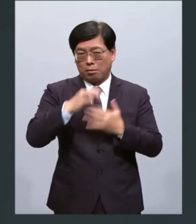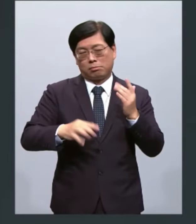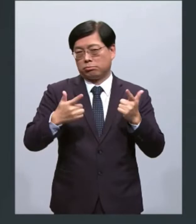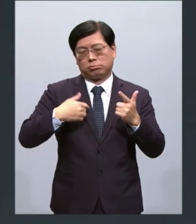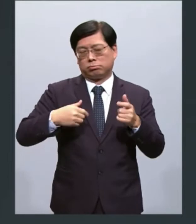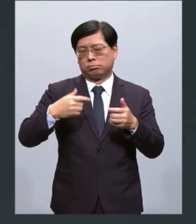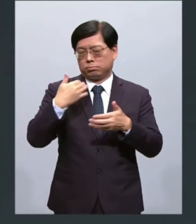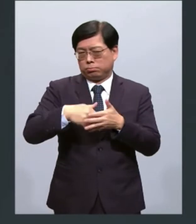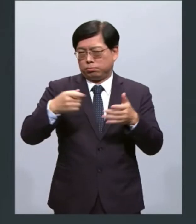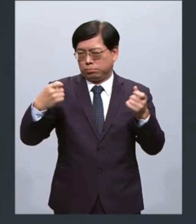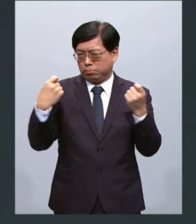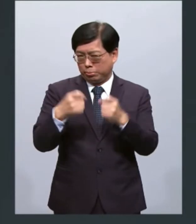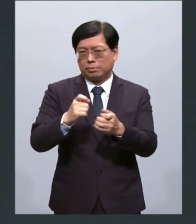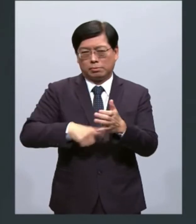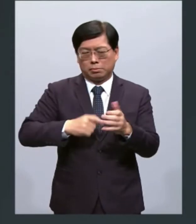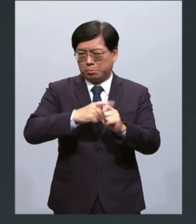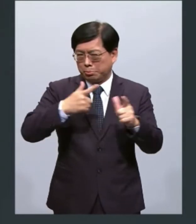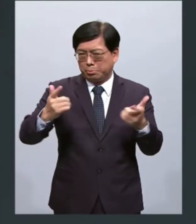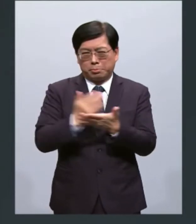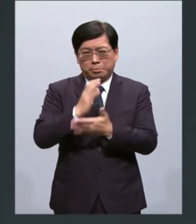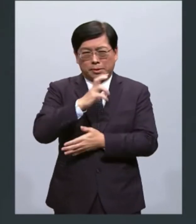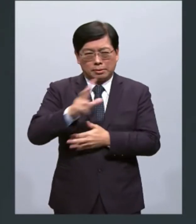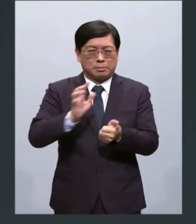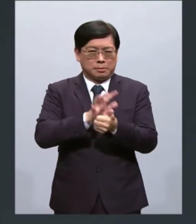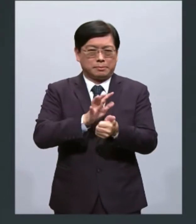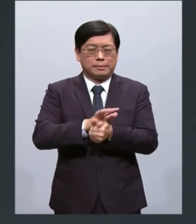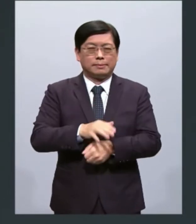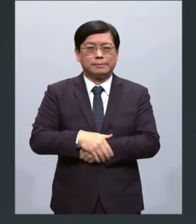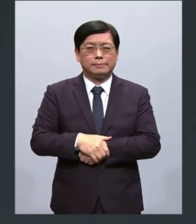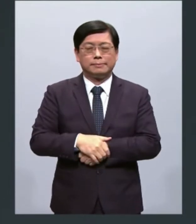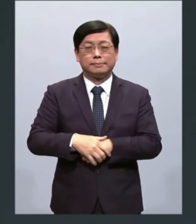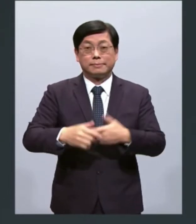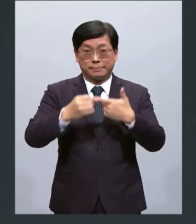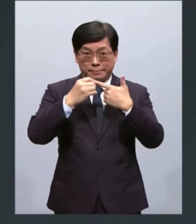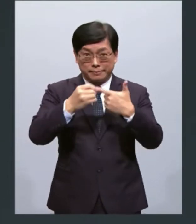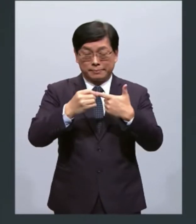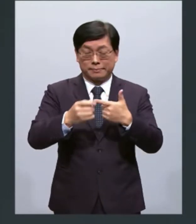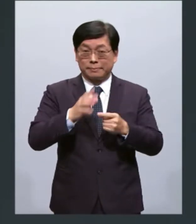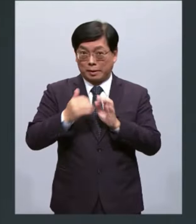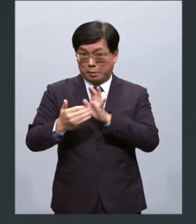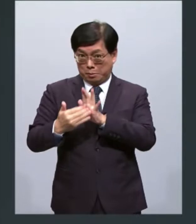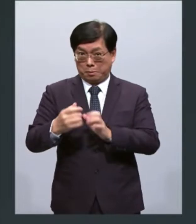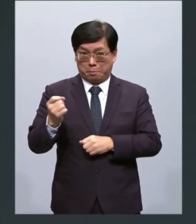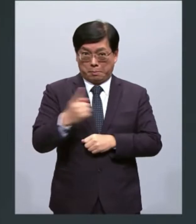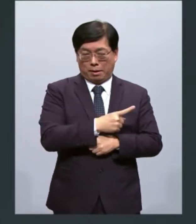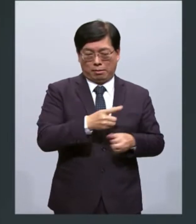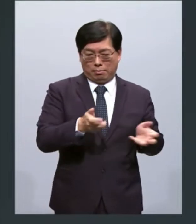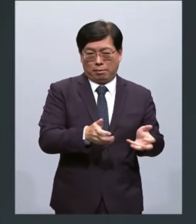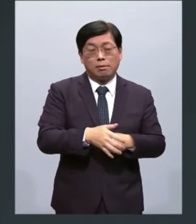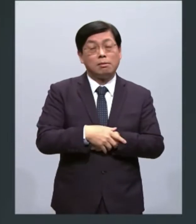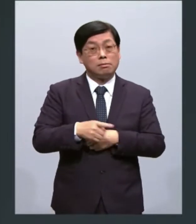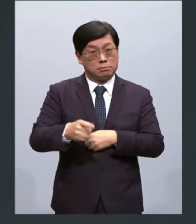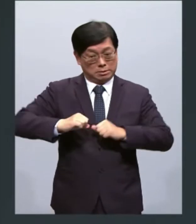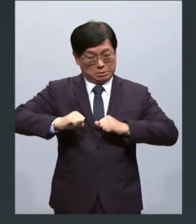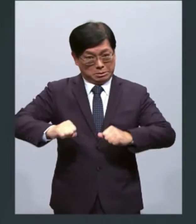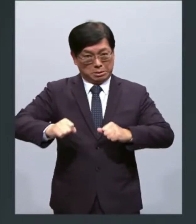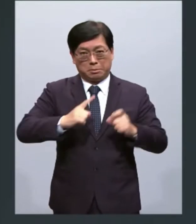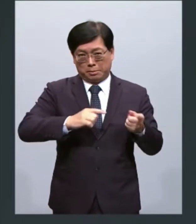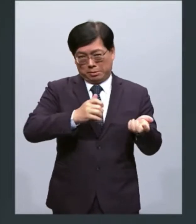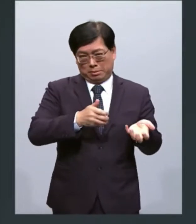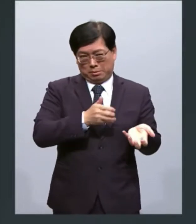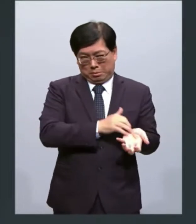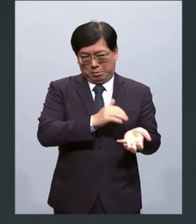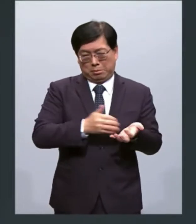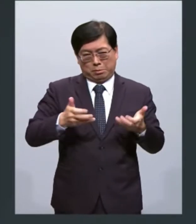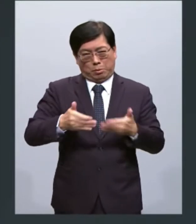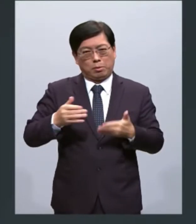化多元的评估方式来协助国人。第六，预防胜于治疗。其实健康比医疗重要，